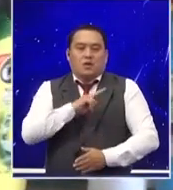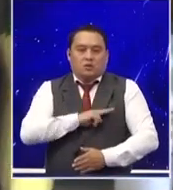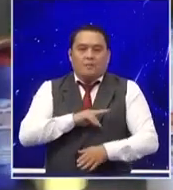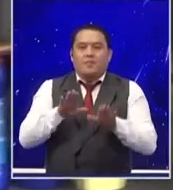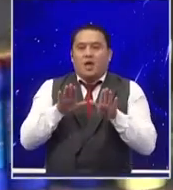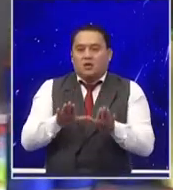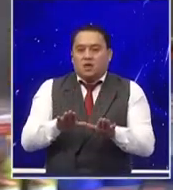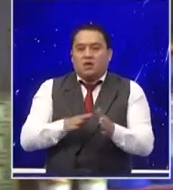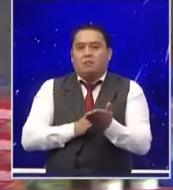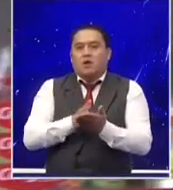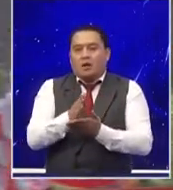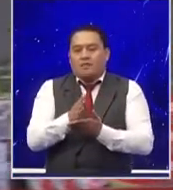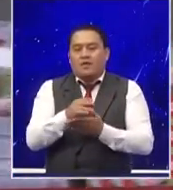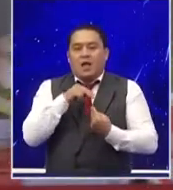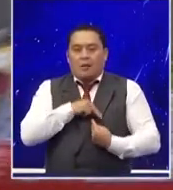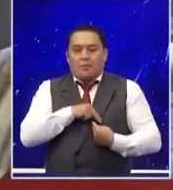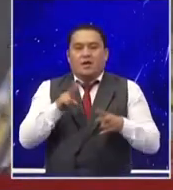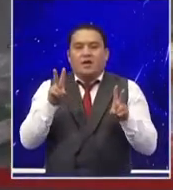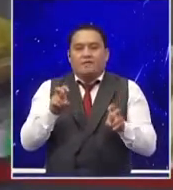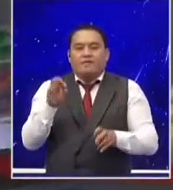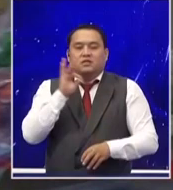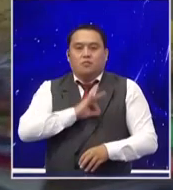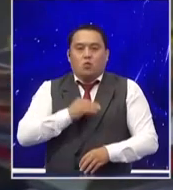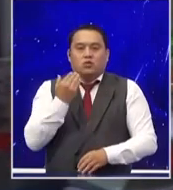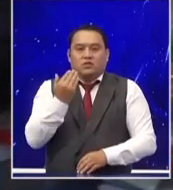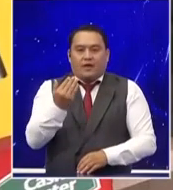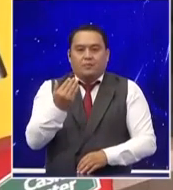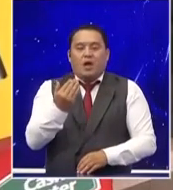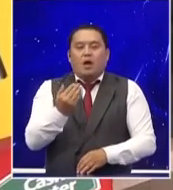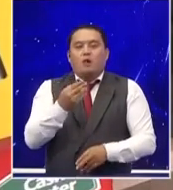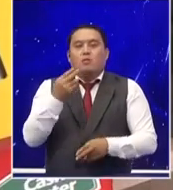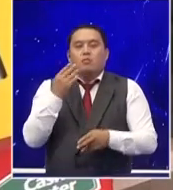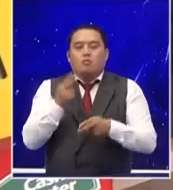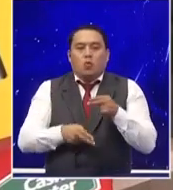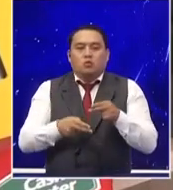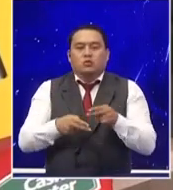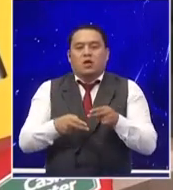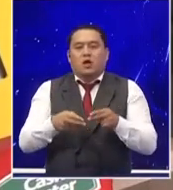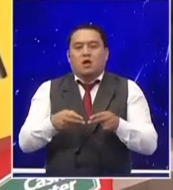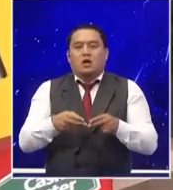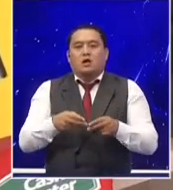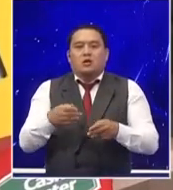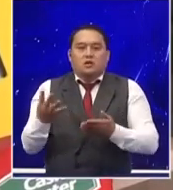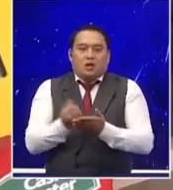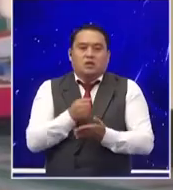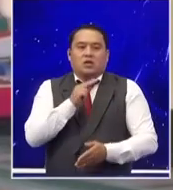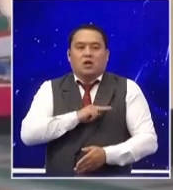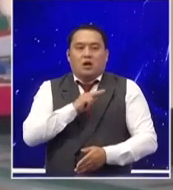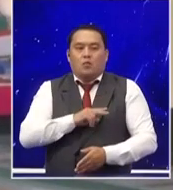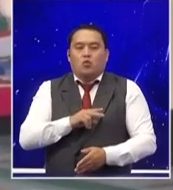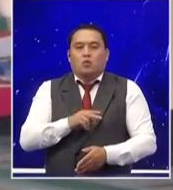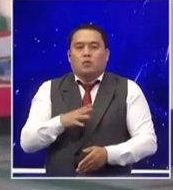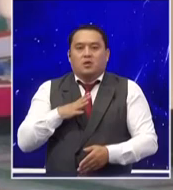этим направлением программой эльбек воспользовалась душат обрежь его после декретного отпуска найти хорошую работу в райцентре